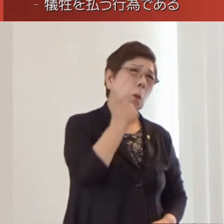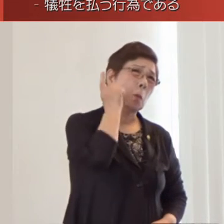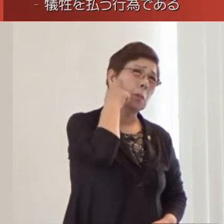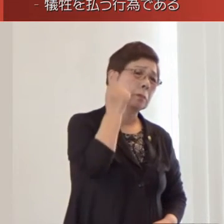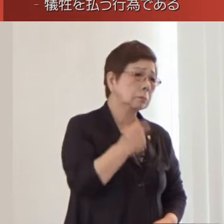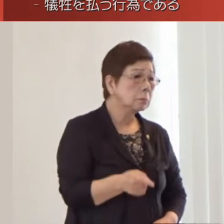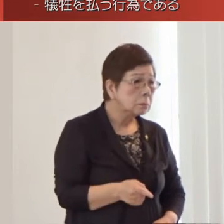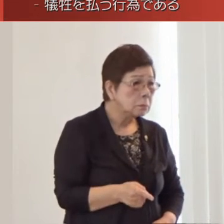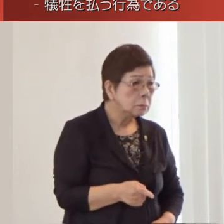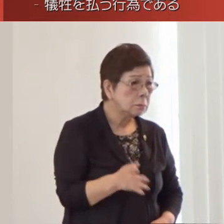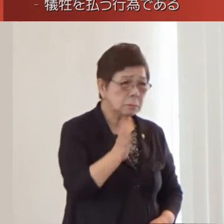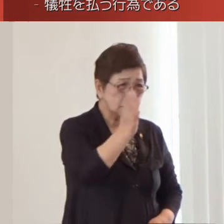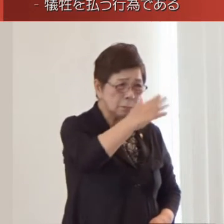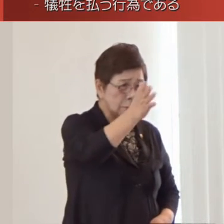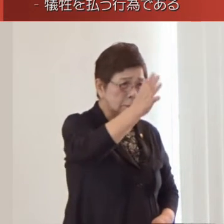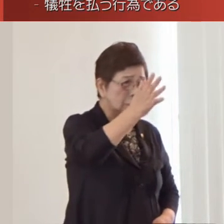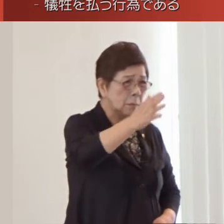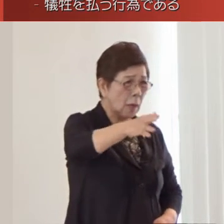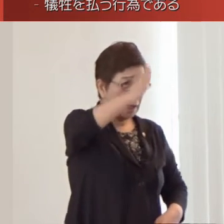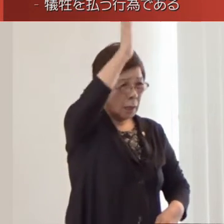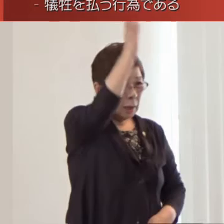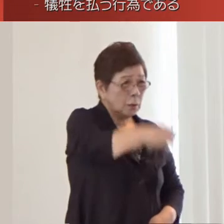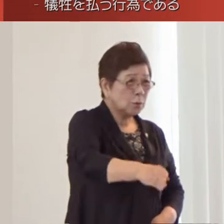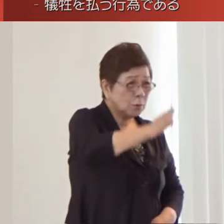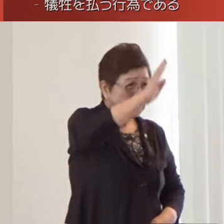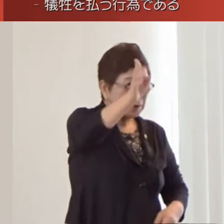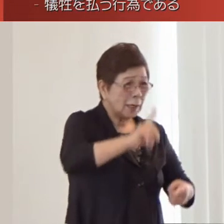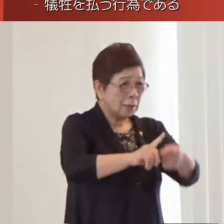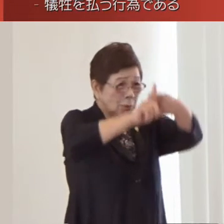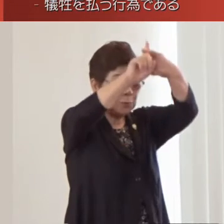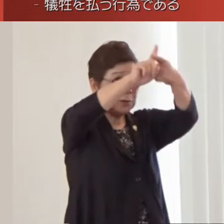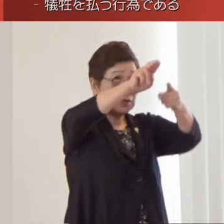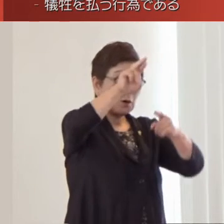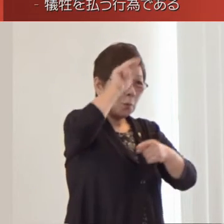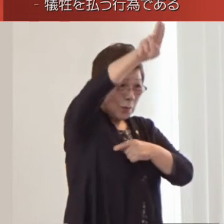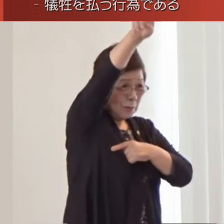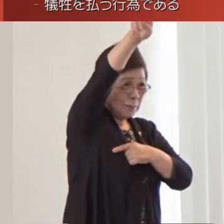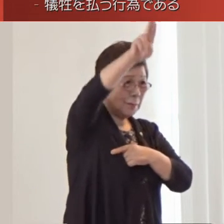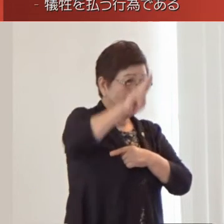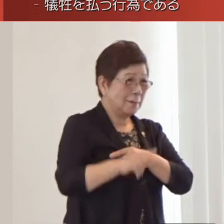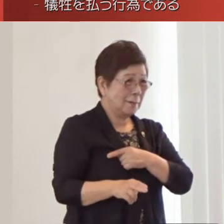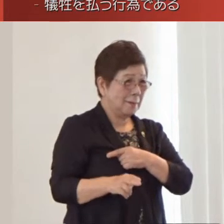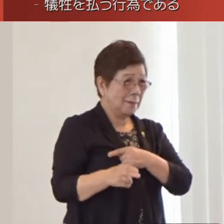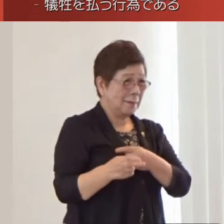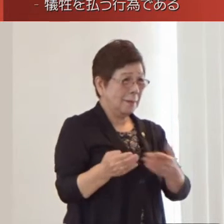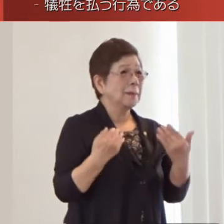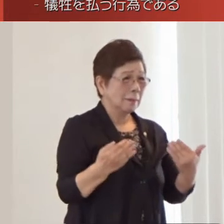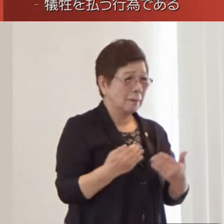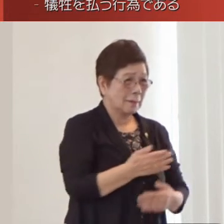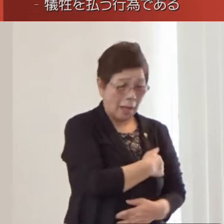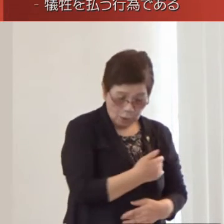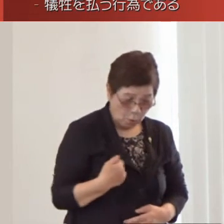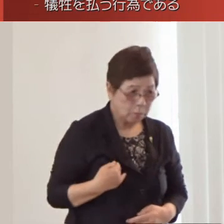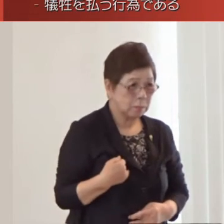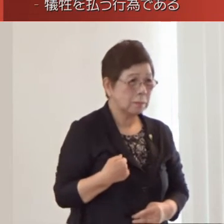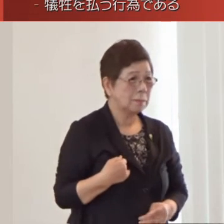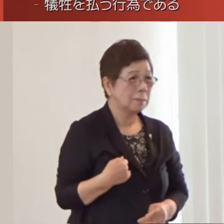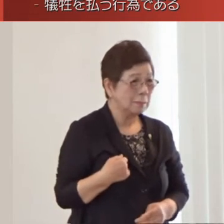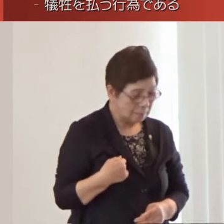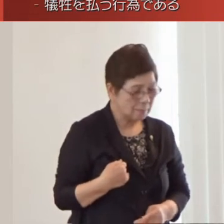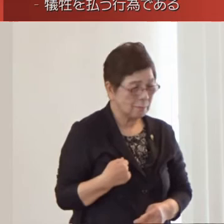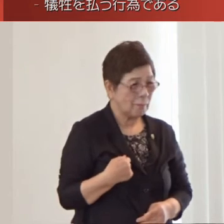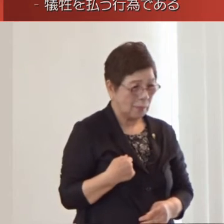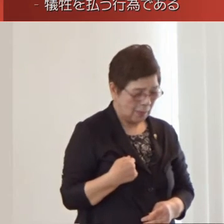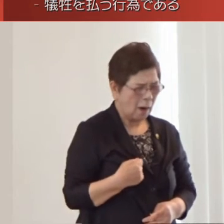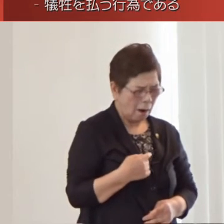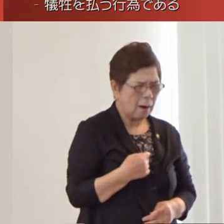字架を見てください。これこそが神の愛の印ですよ。一人子さえ惜しまずに私を愛